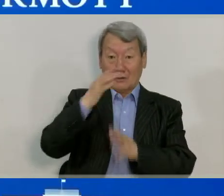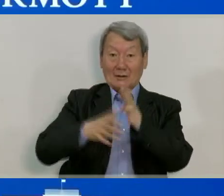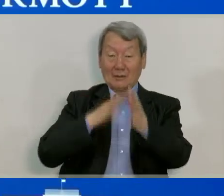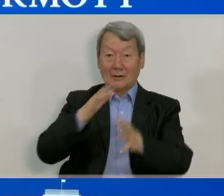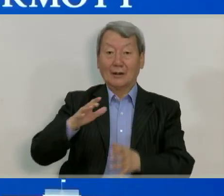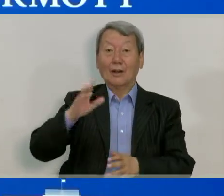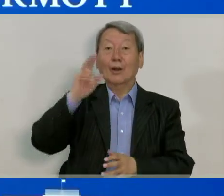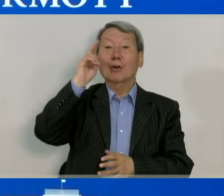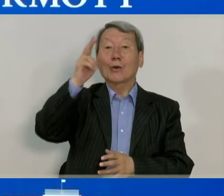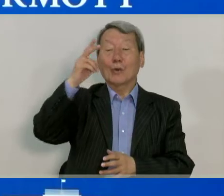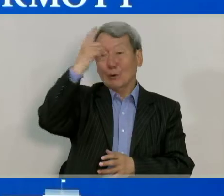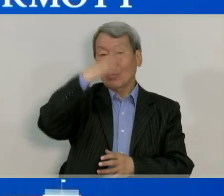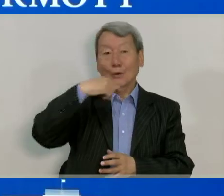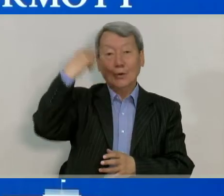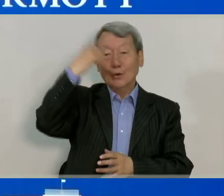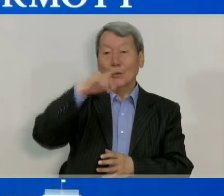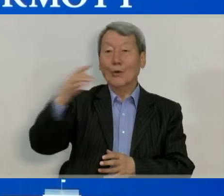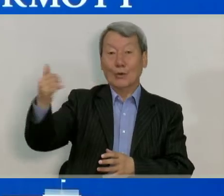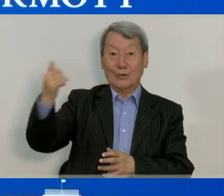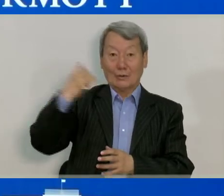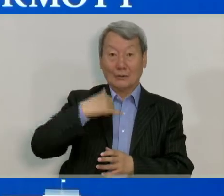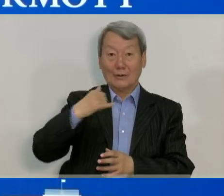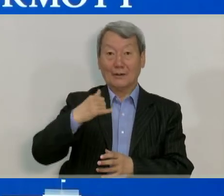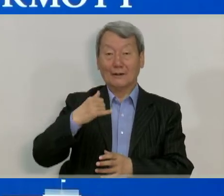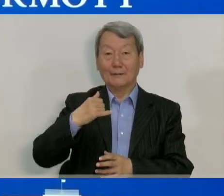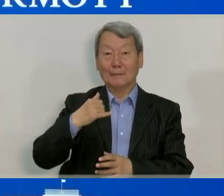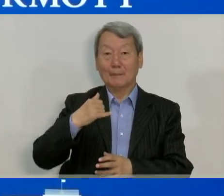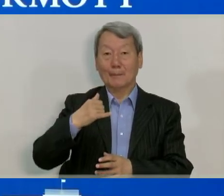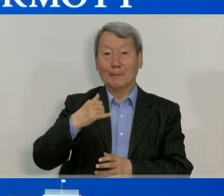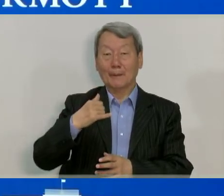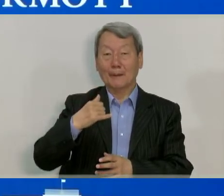өзү кайрылгандардын бири, ошол